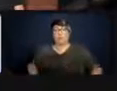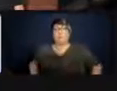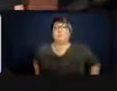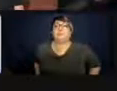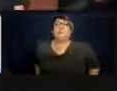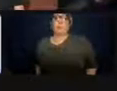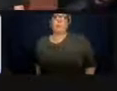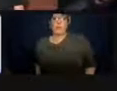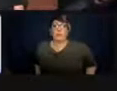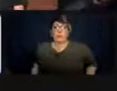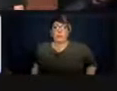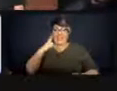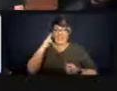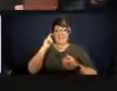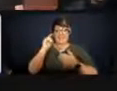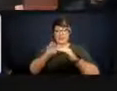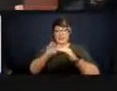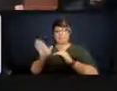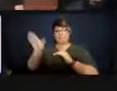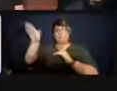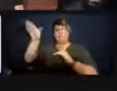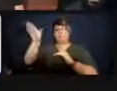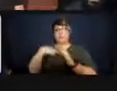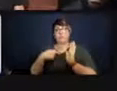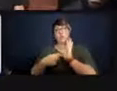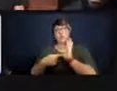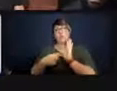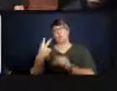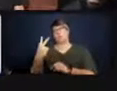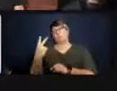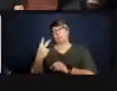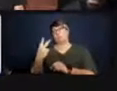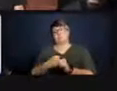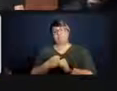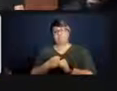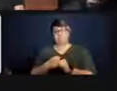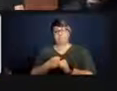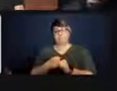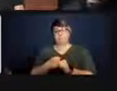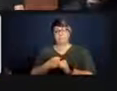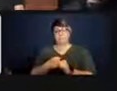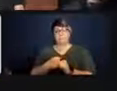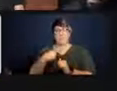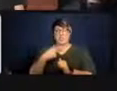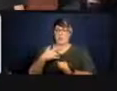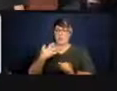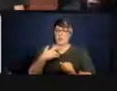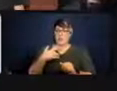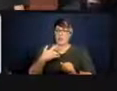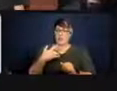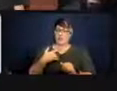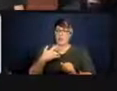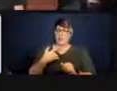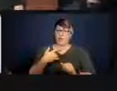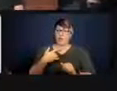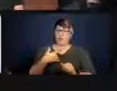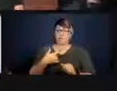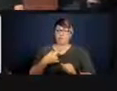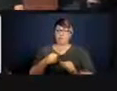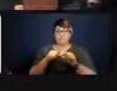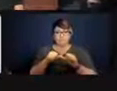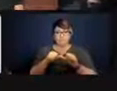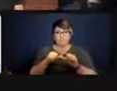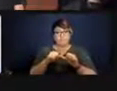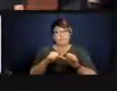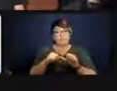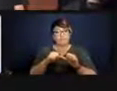المقاطعة كمدرسة ثانوية. وهذا التقدم يقول لنا أمرا، أولا هناك شعور في المرونة ما